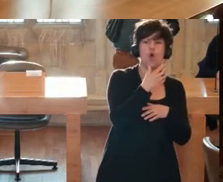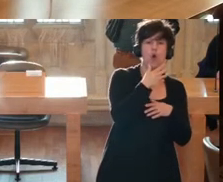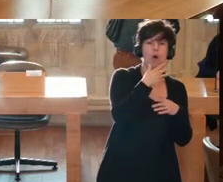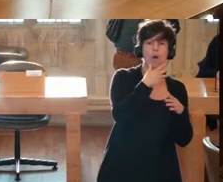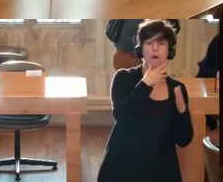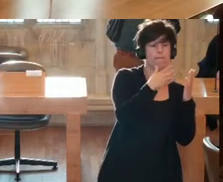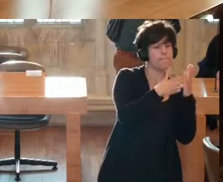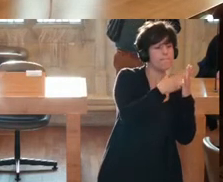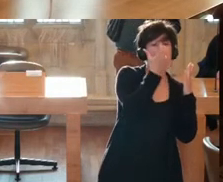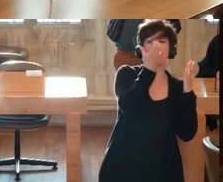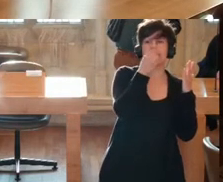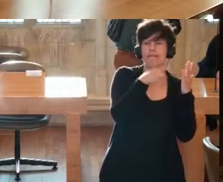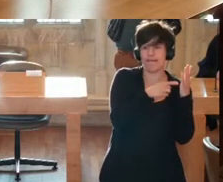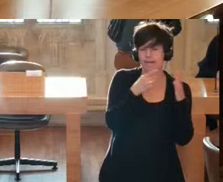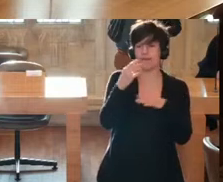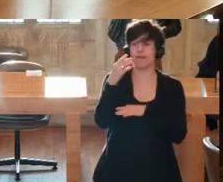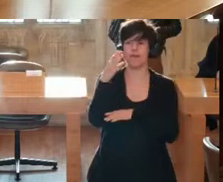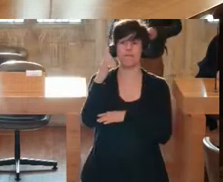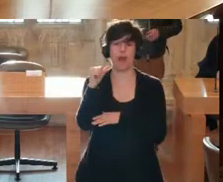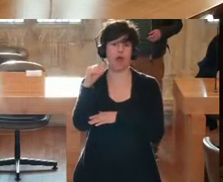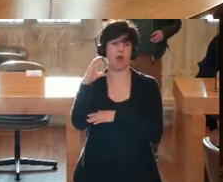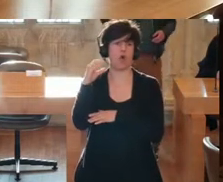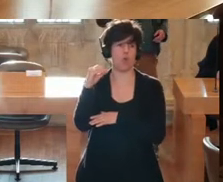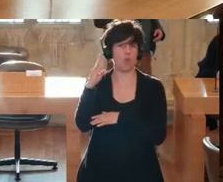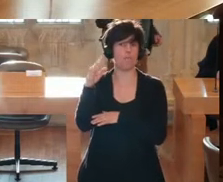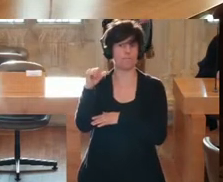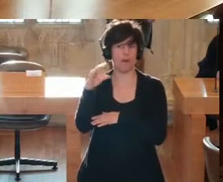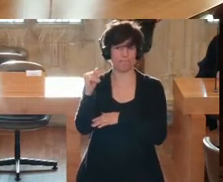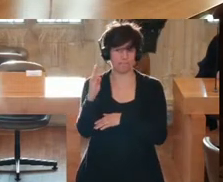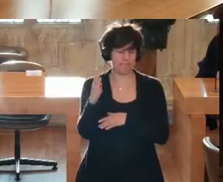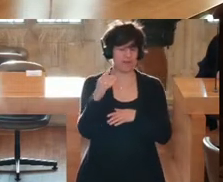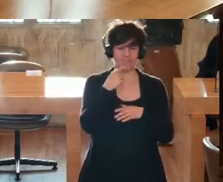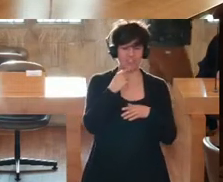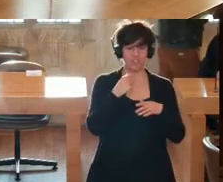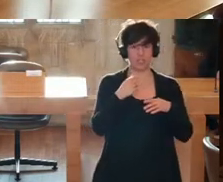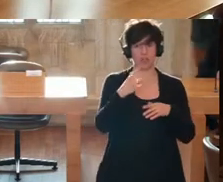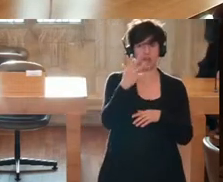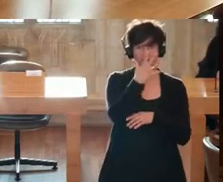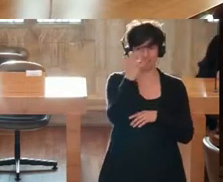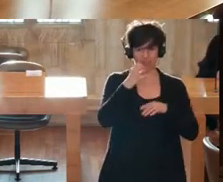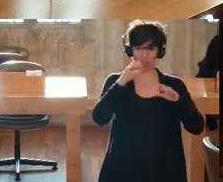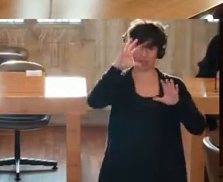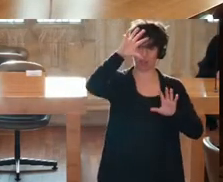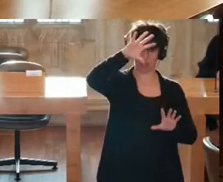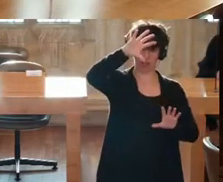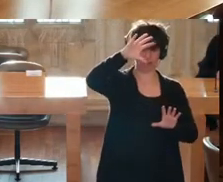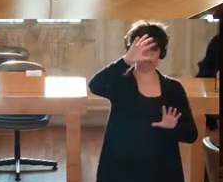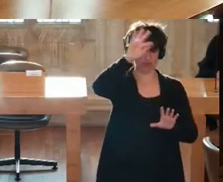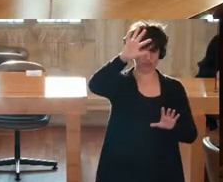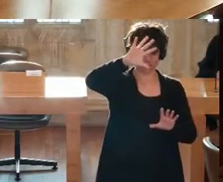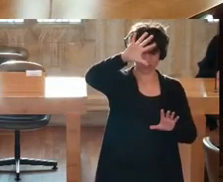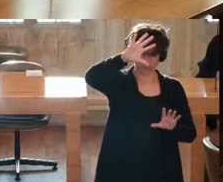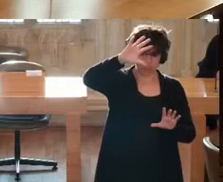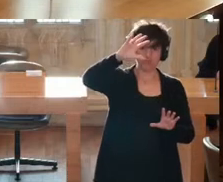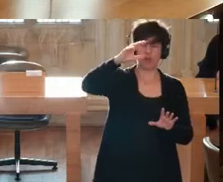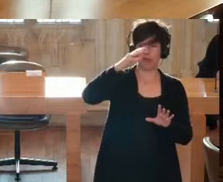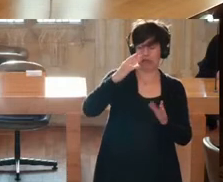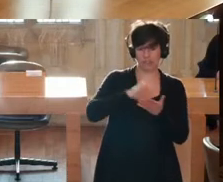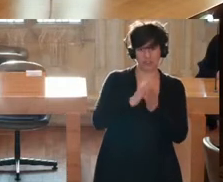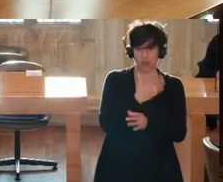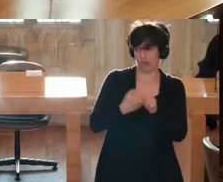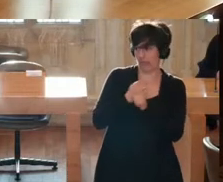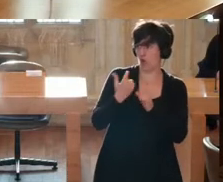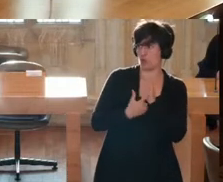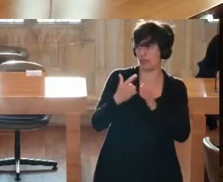des liens entre Caen et Thiès. Elle avait créé cette association en 2012 et